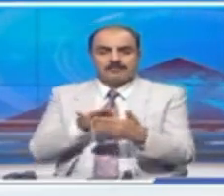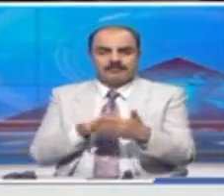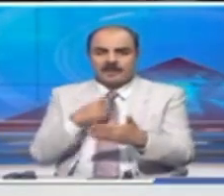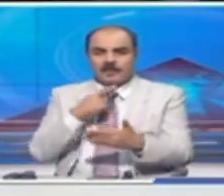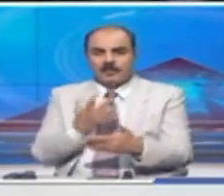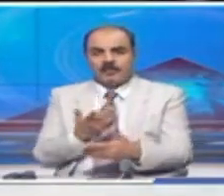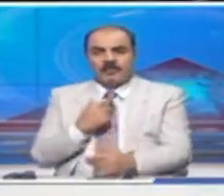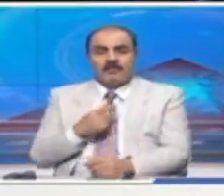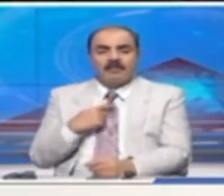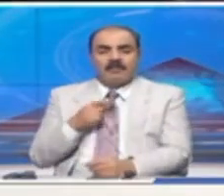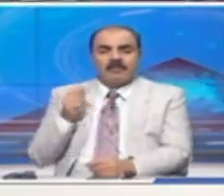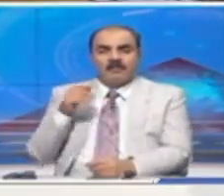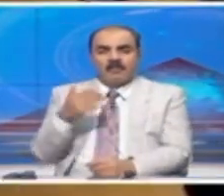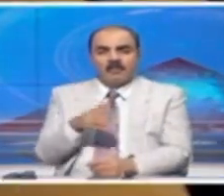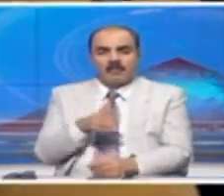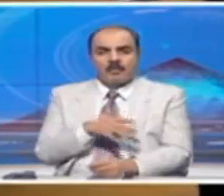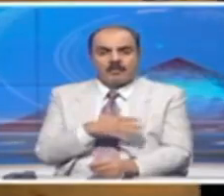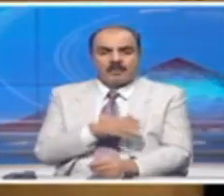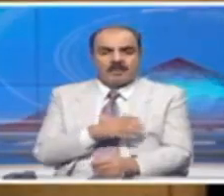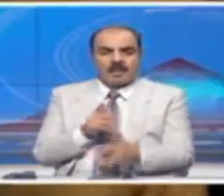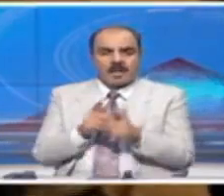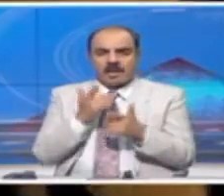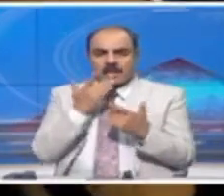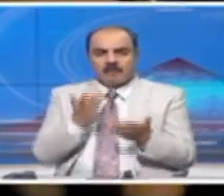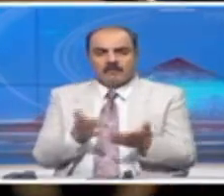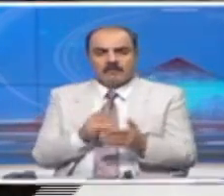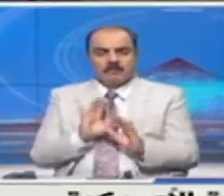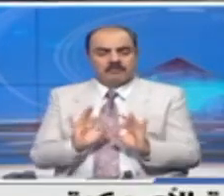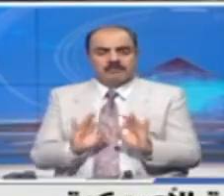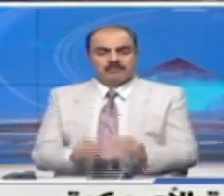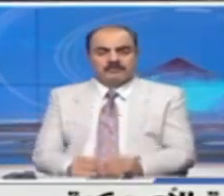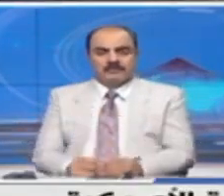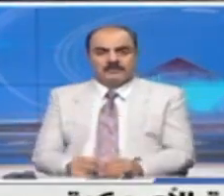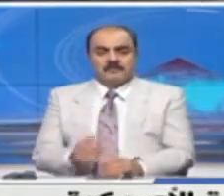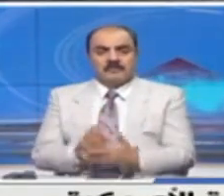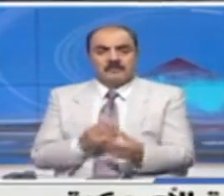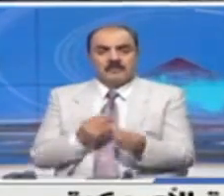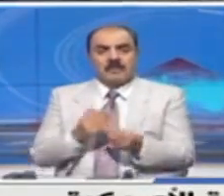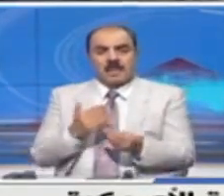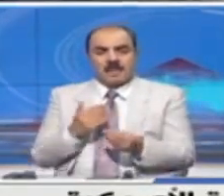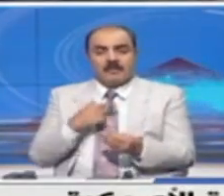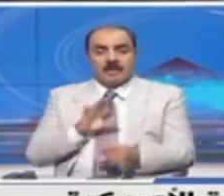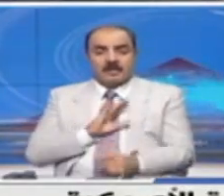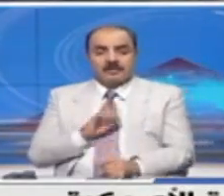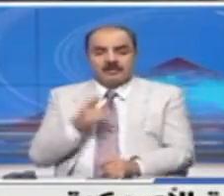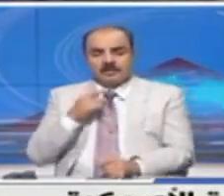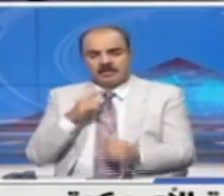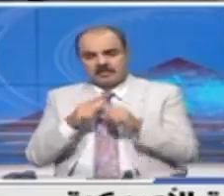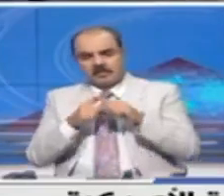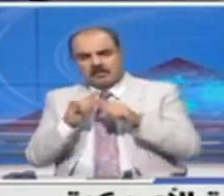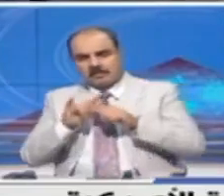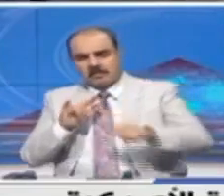للصواريخ. وأضاف المسؤول أن التقارير الأولية لم تشر إلى سقوط ضحايا أمريكيين. يأتي ذلك غداة شن